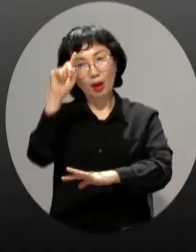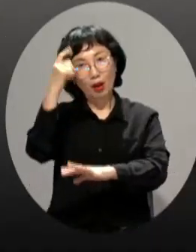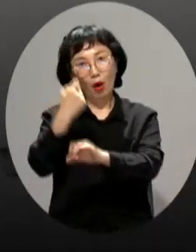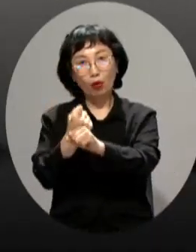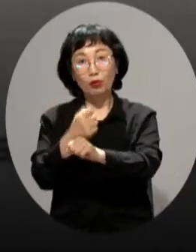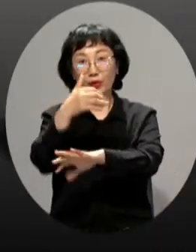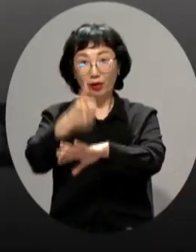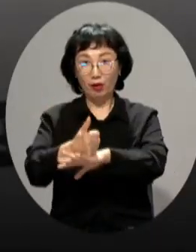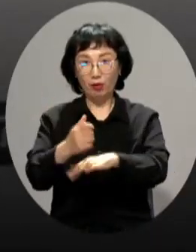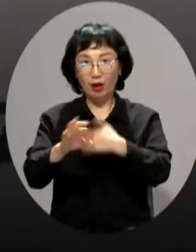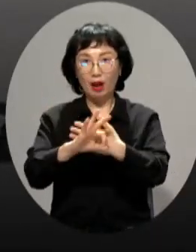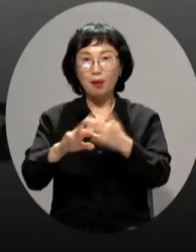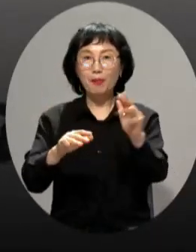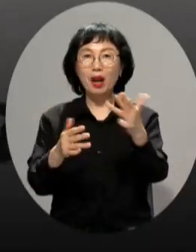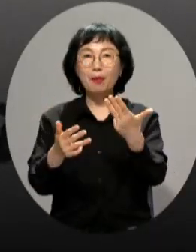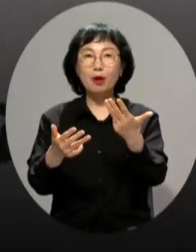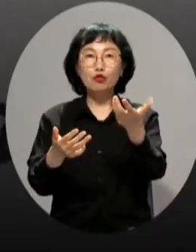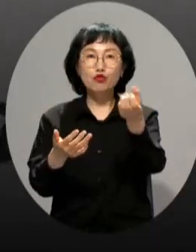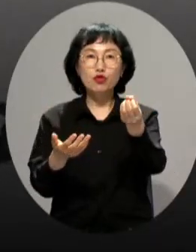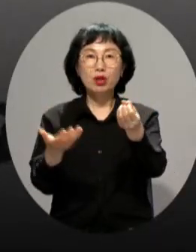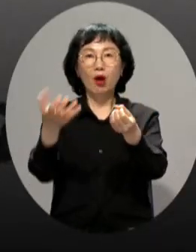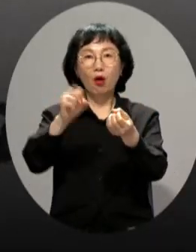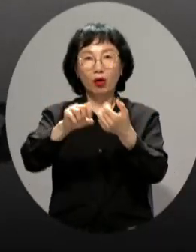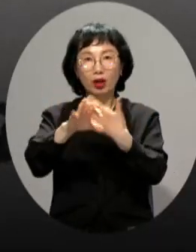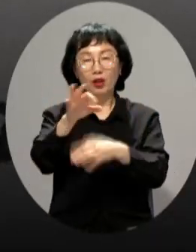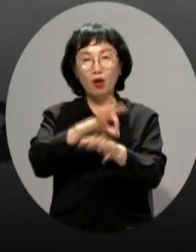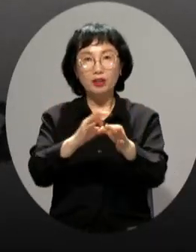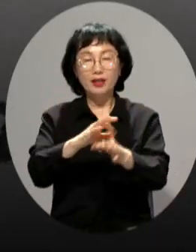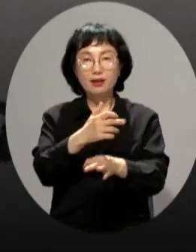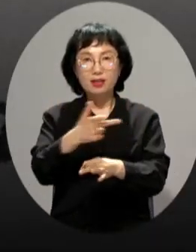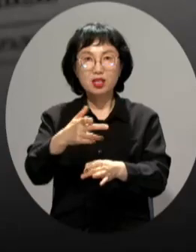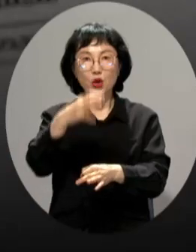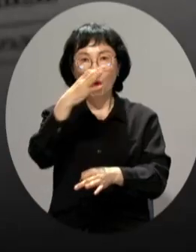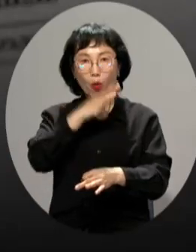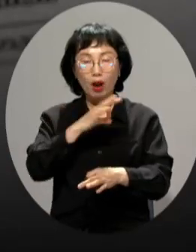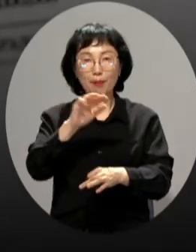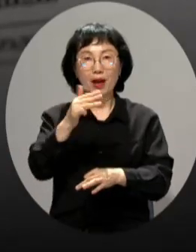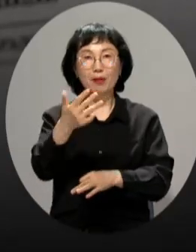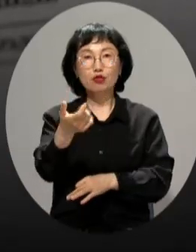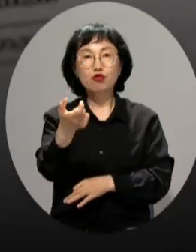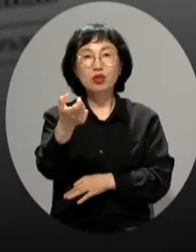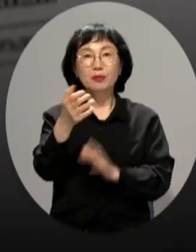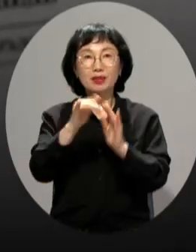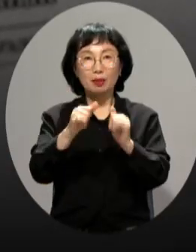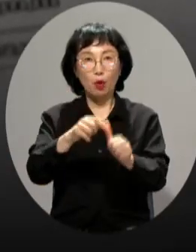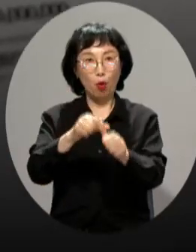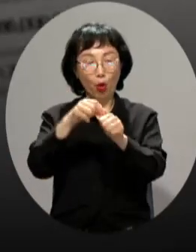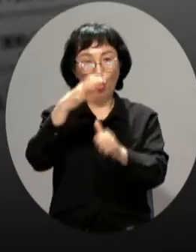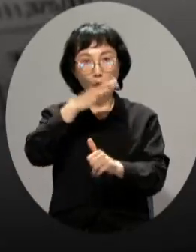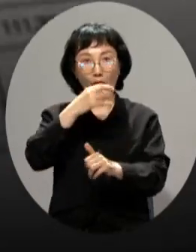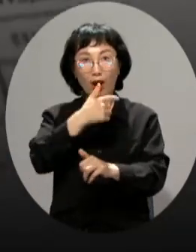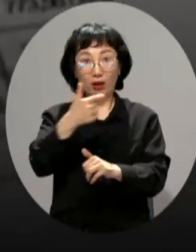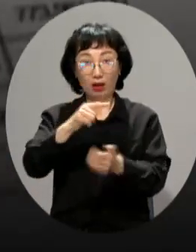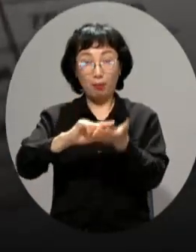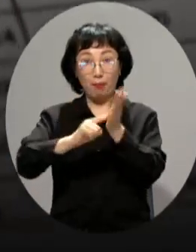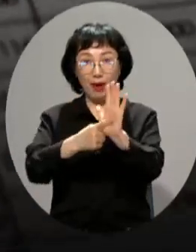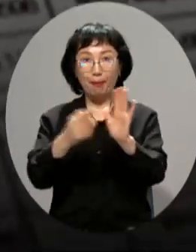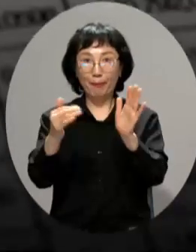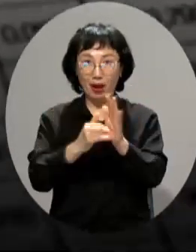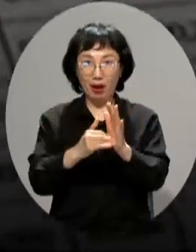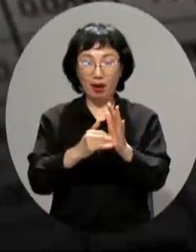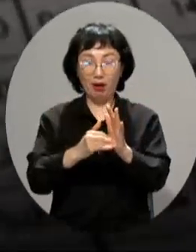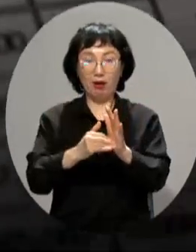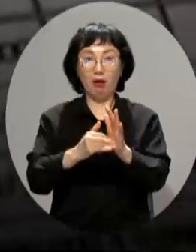결과 약 890억 원의 경제 파급 효과와 860여 명의 고용 유발 효과가 예상된다고 발표한